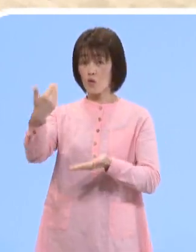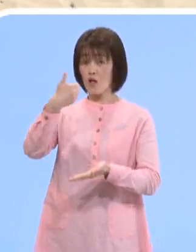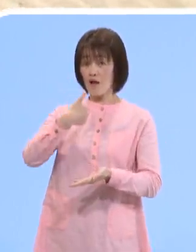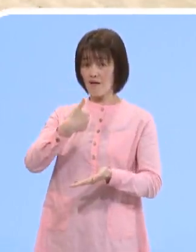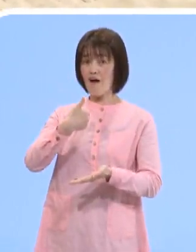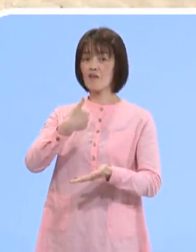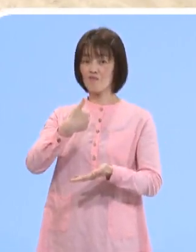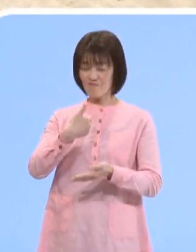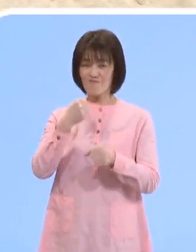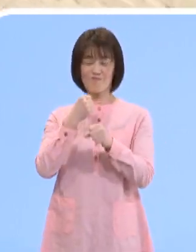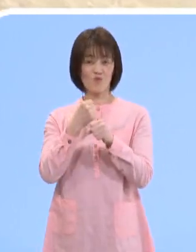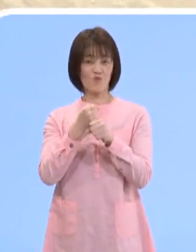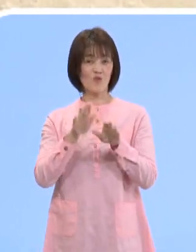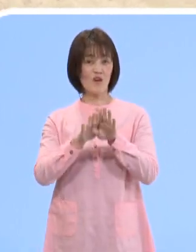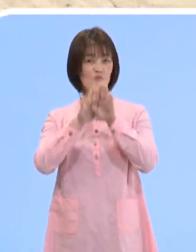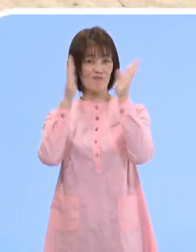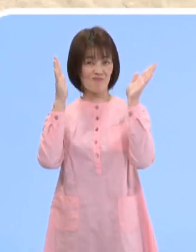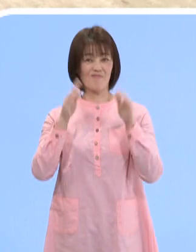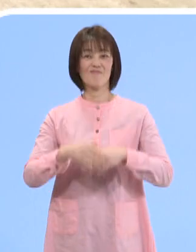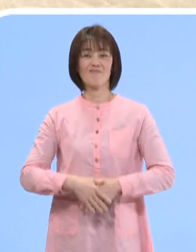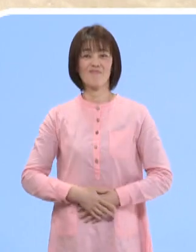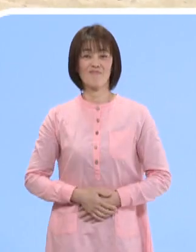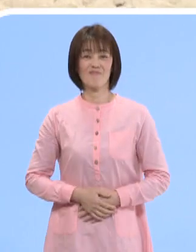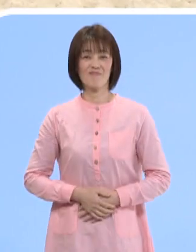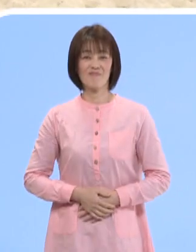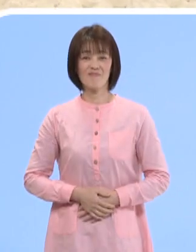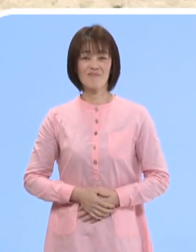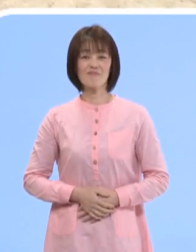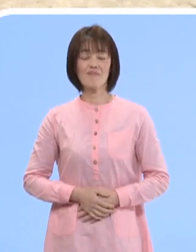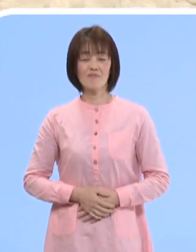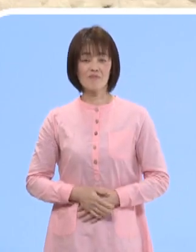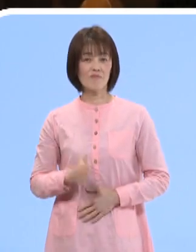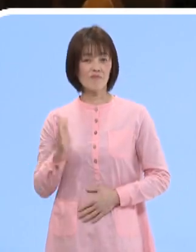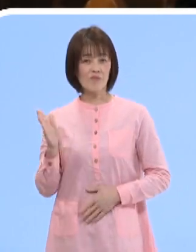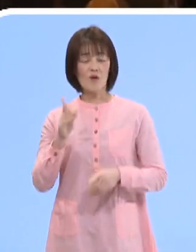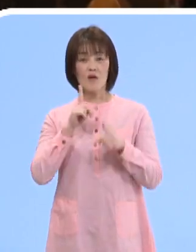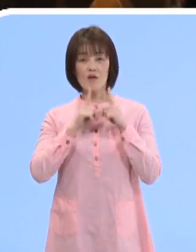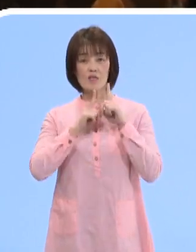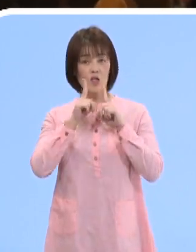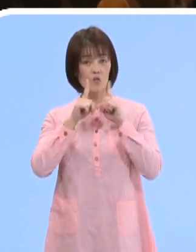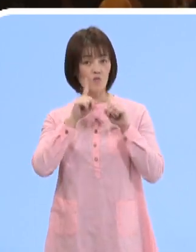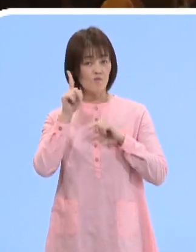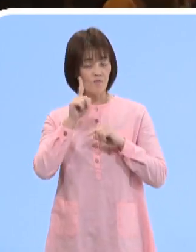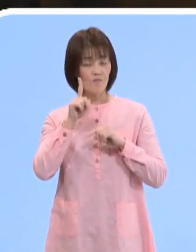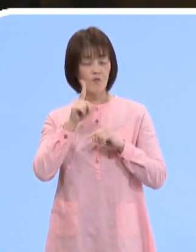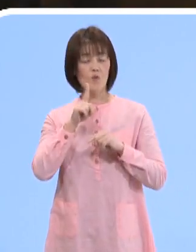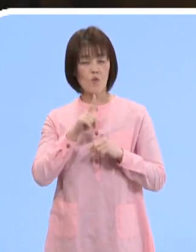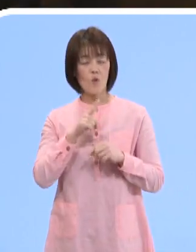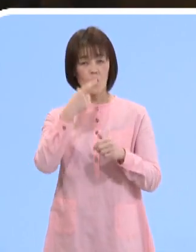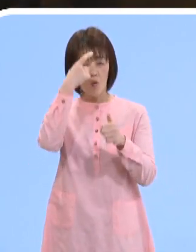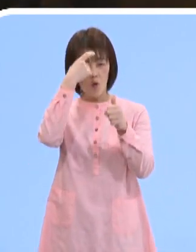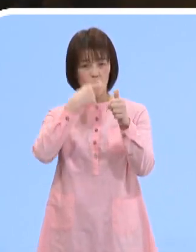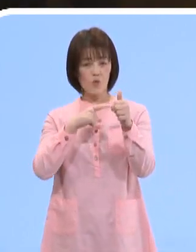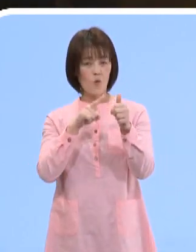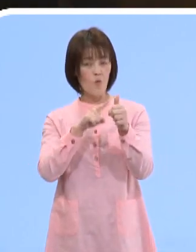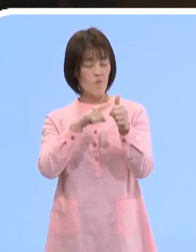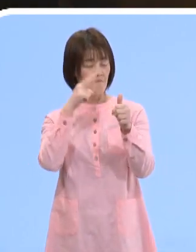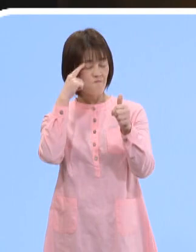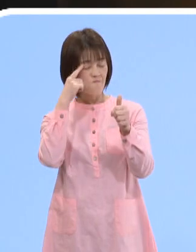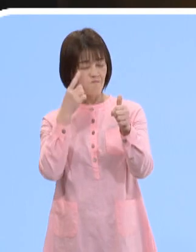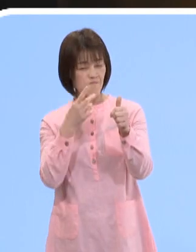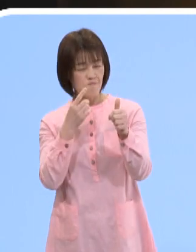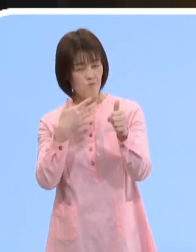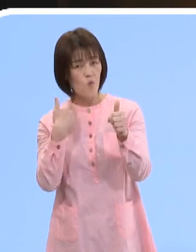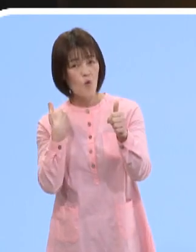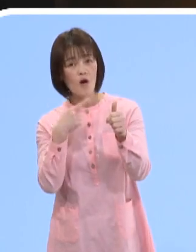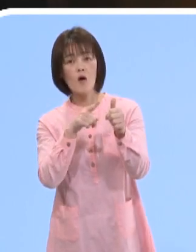り、2本目の作品を制作することに。 この無表情で何を考えているかよく